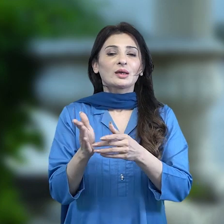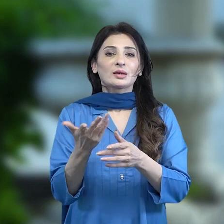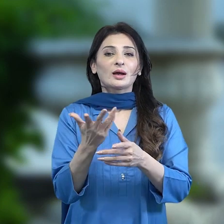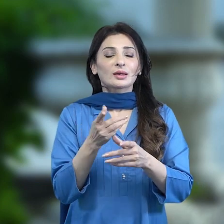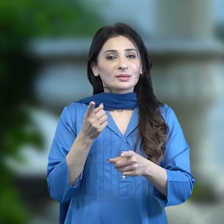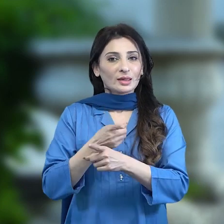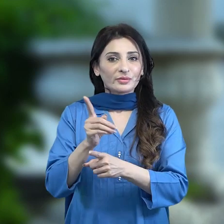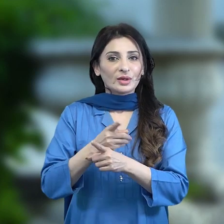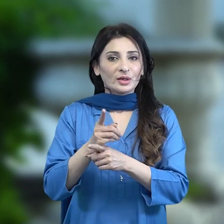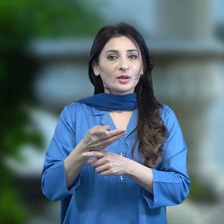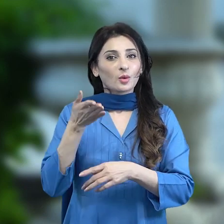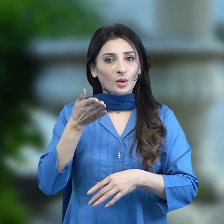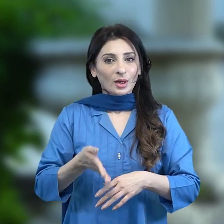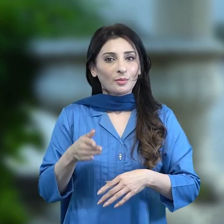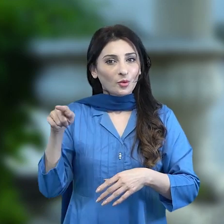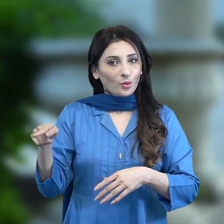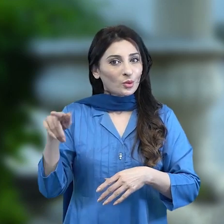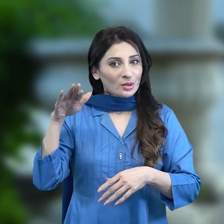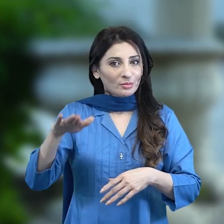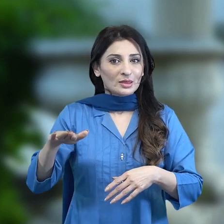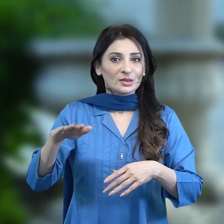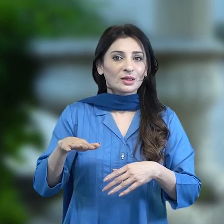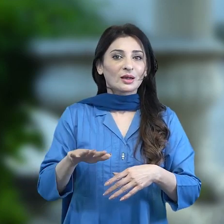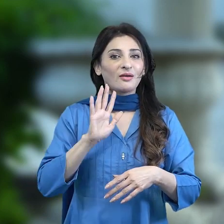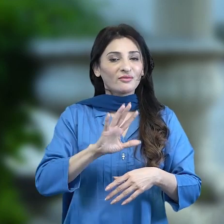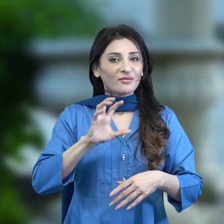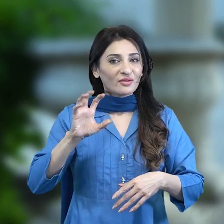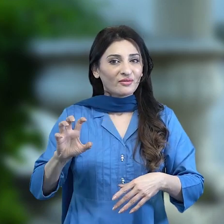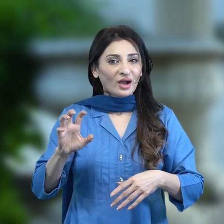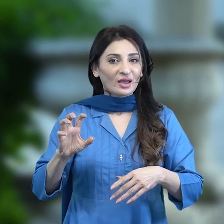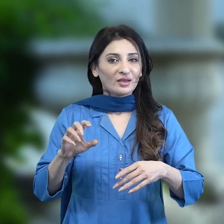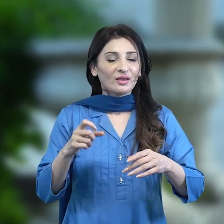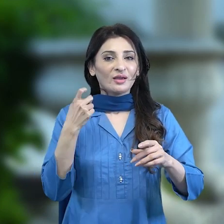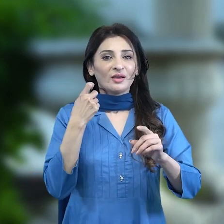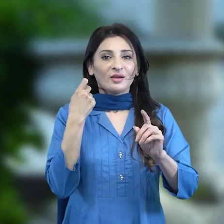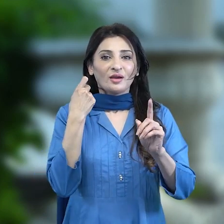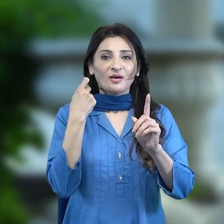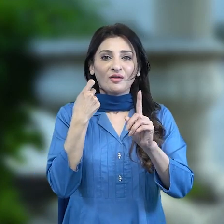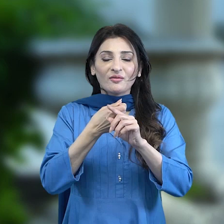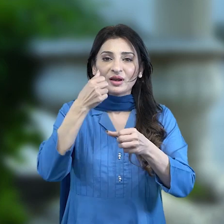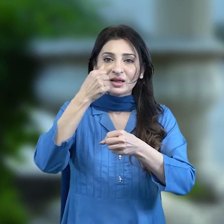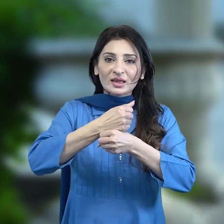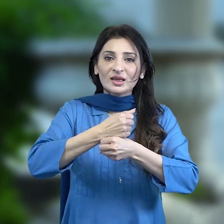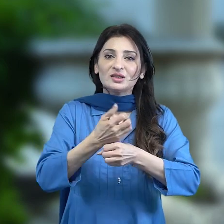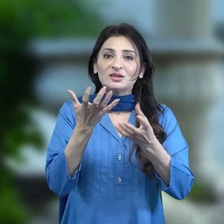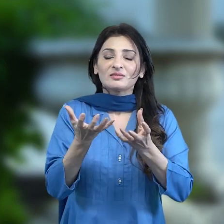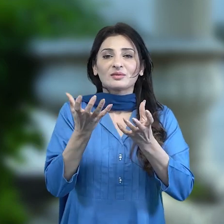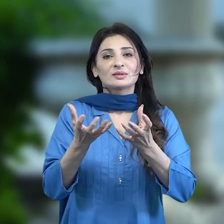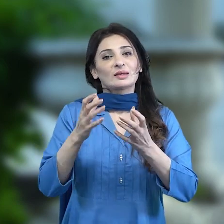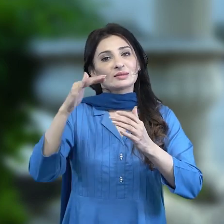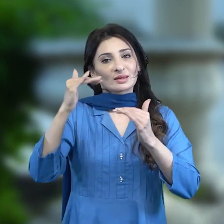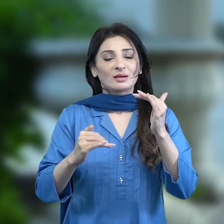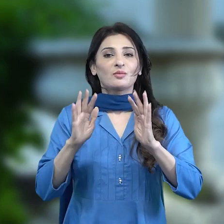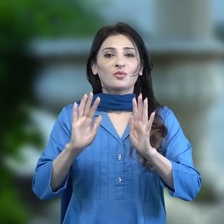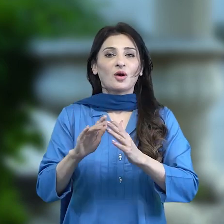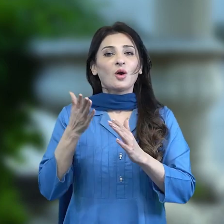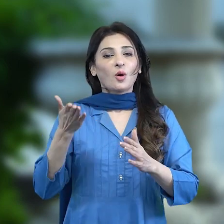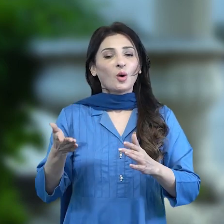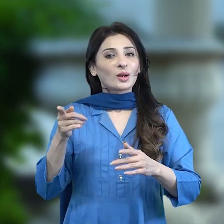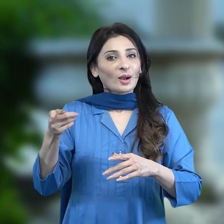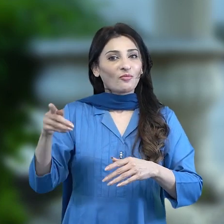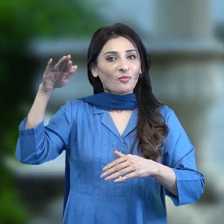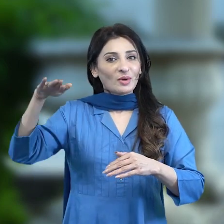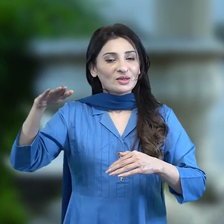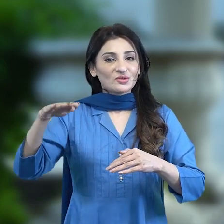आज अल्हम्दुलिल्लाह उसका 55 केजीज़ वेट जो है फ़ैट लॉस उसका हुआ और अब वो हेल्दी लाइफ़स्टाइल के साथ अपनी ज़िंदगी गुज़ार